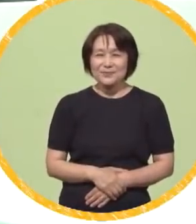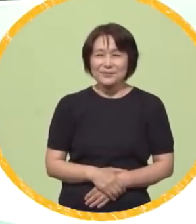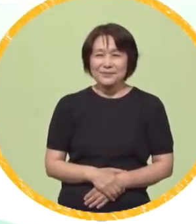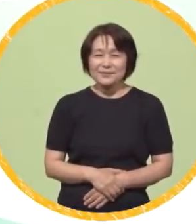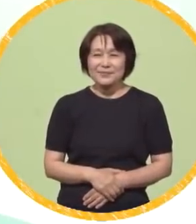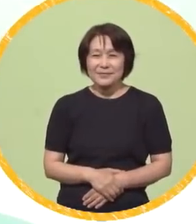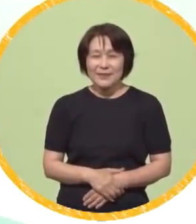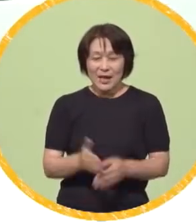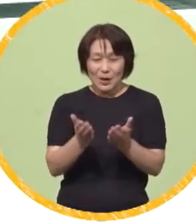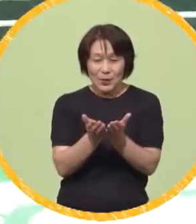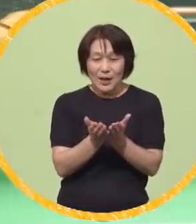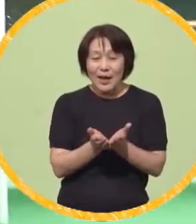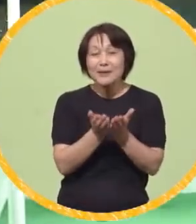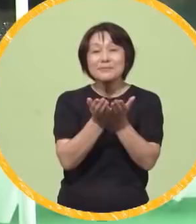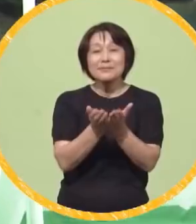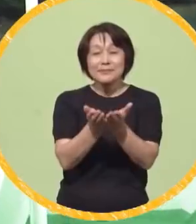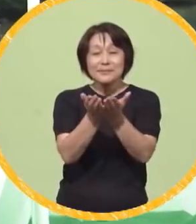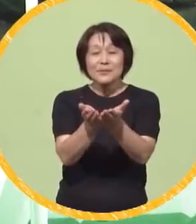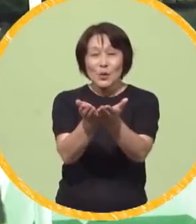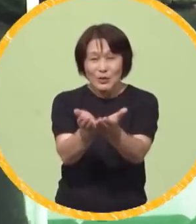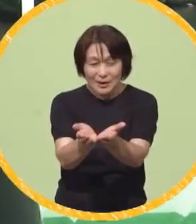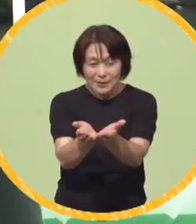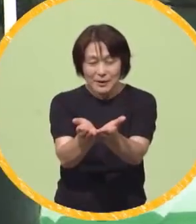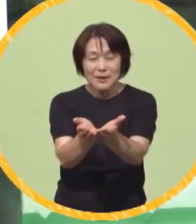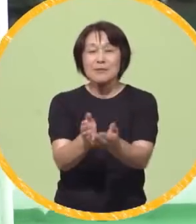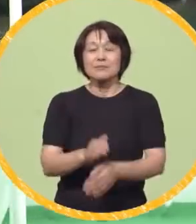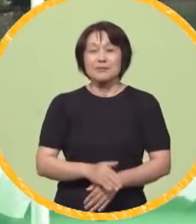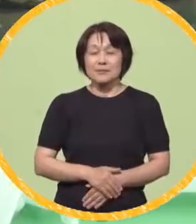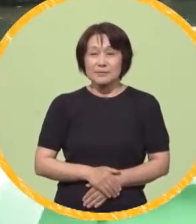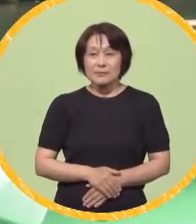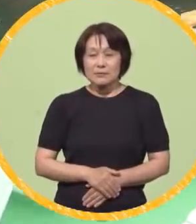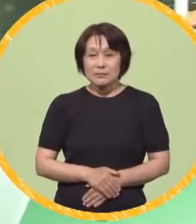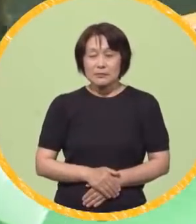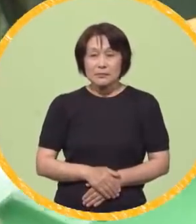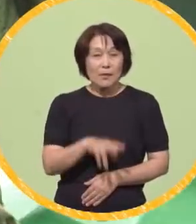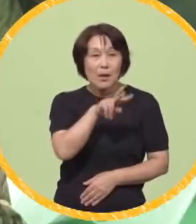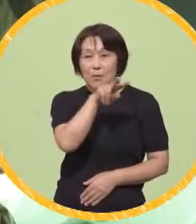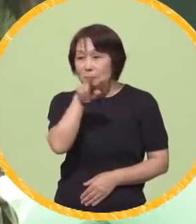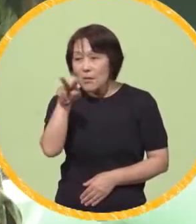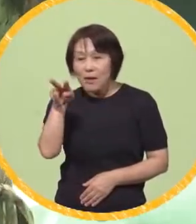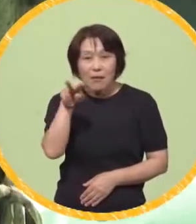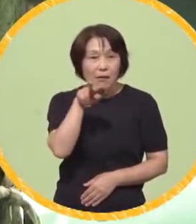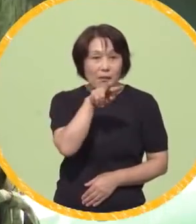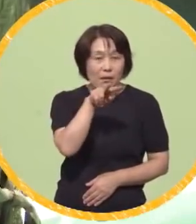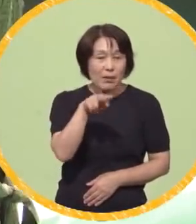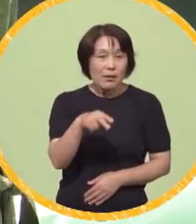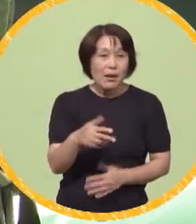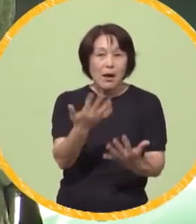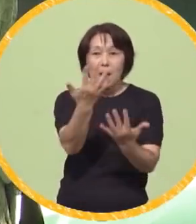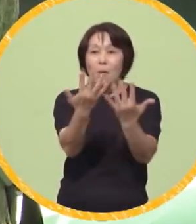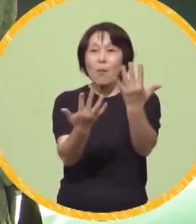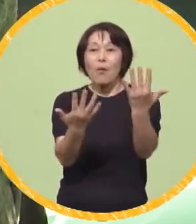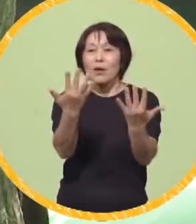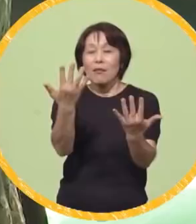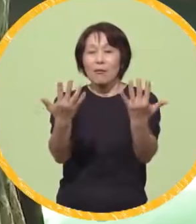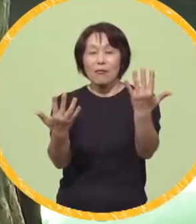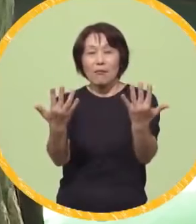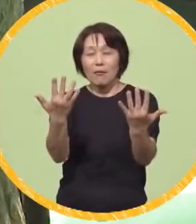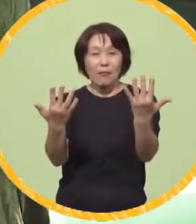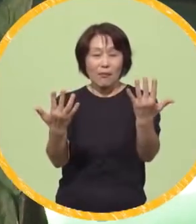さあ、船が到着しましたよ。さあ、ちょっとこうやって見ると森の中にあるということで、ま